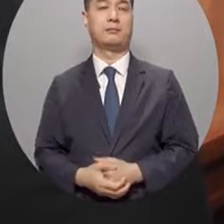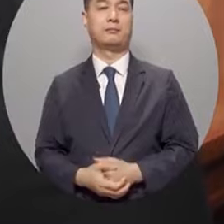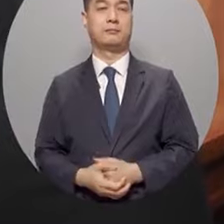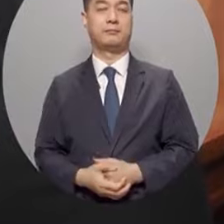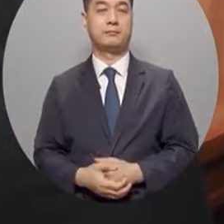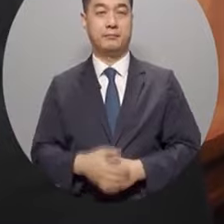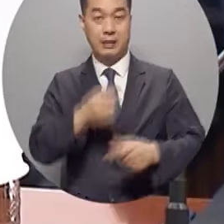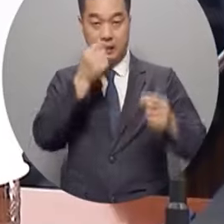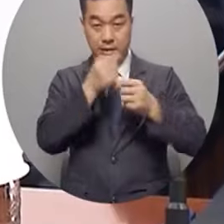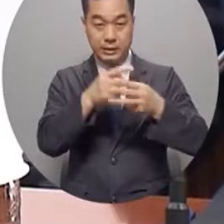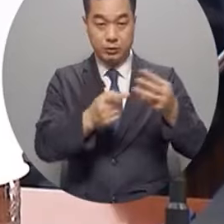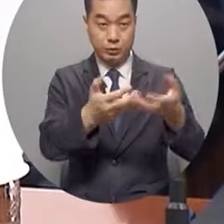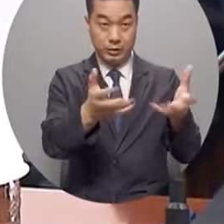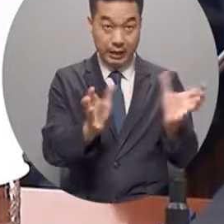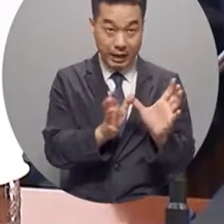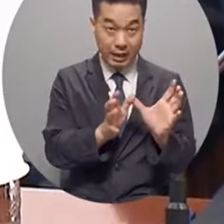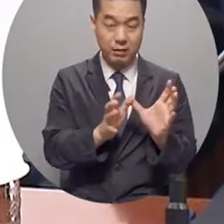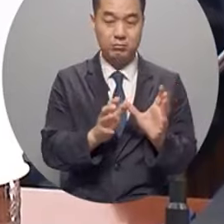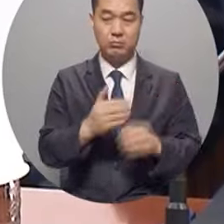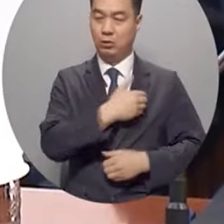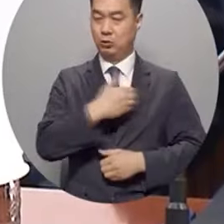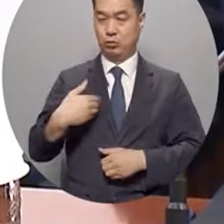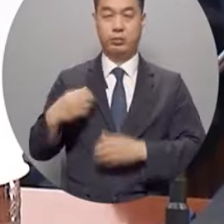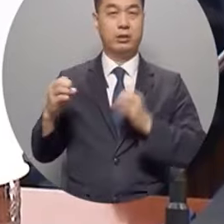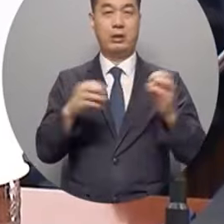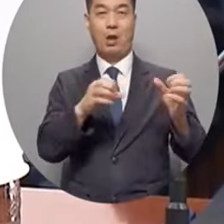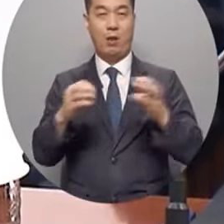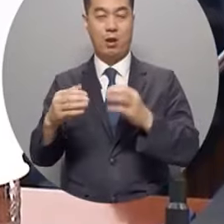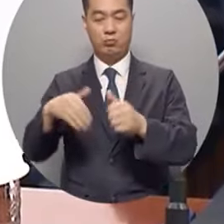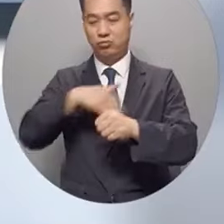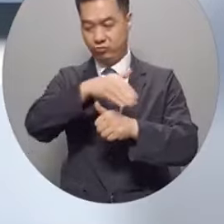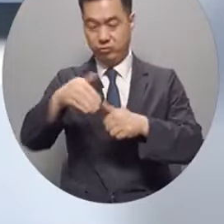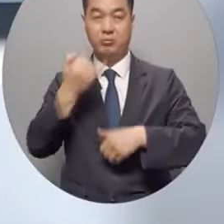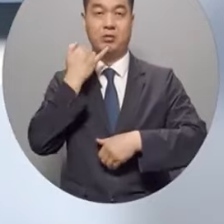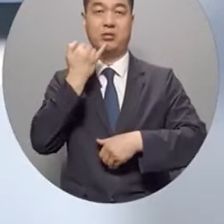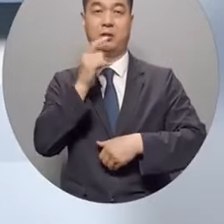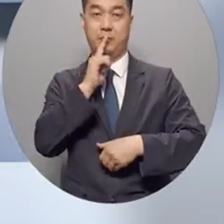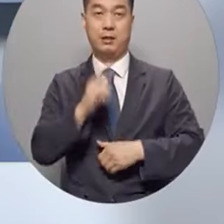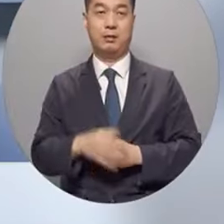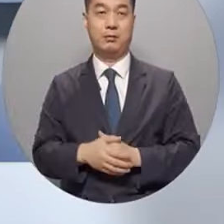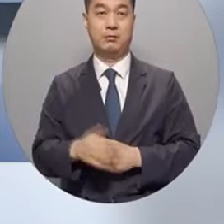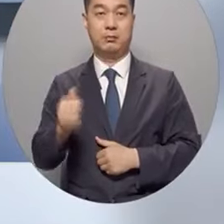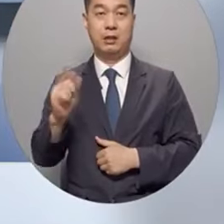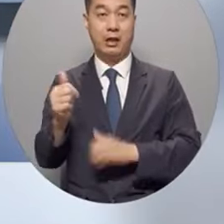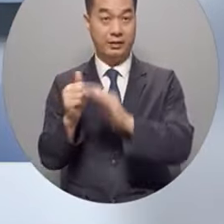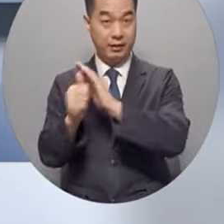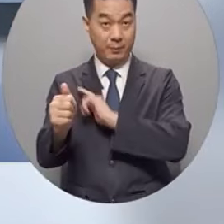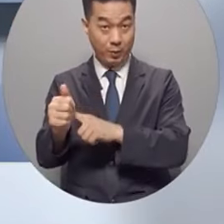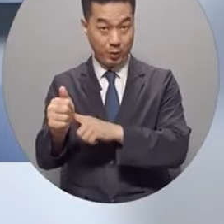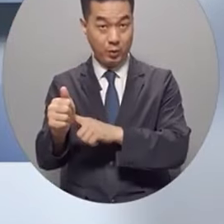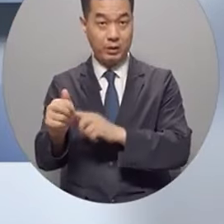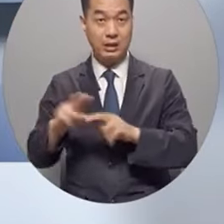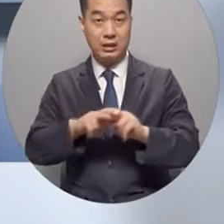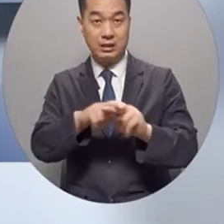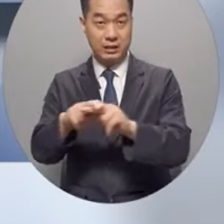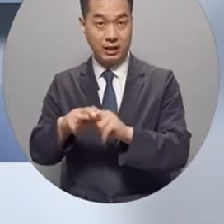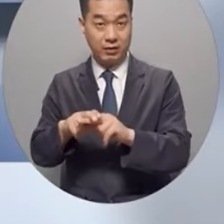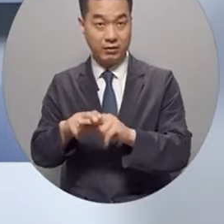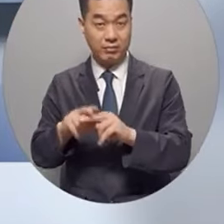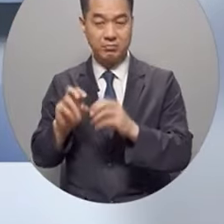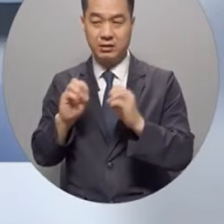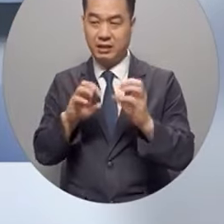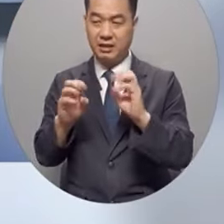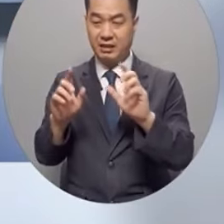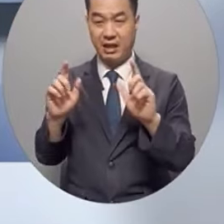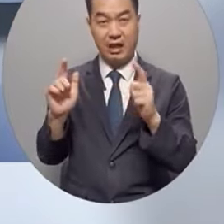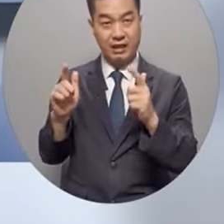윤계 참석자들은 충분히 대화할 수 있는 분위기였다고 맞받았습니다 한동훈 대표 스스로는이 자리에서는 뭐 이야기하지